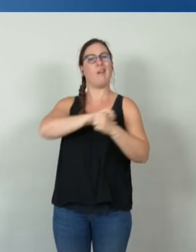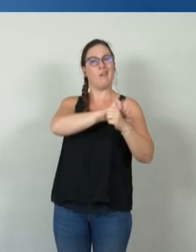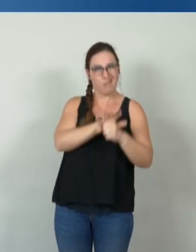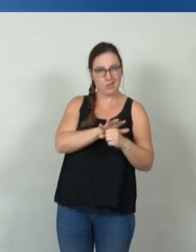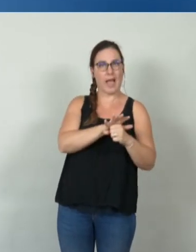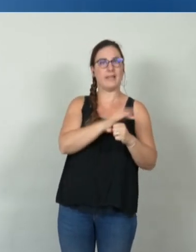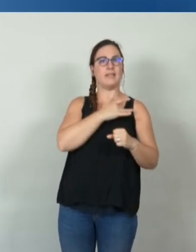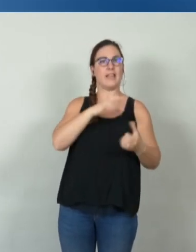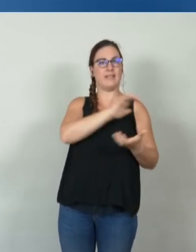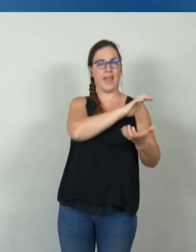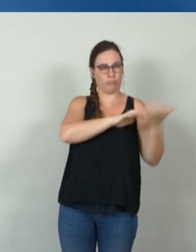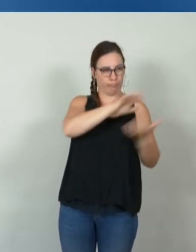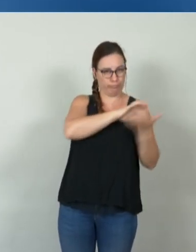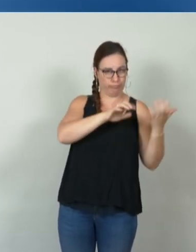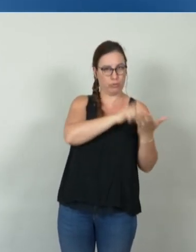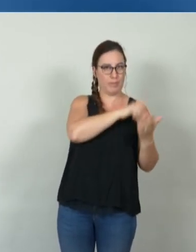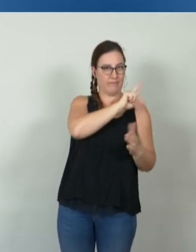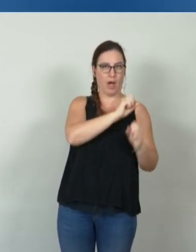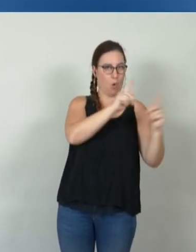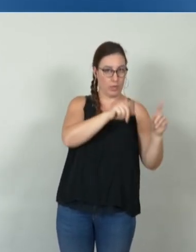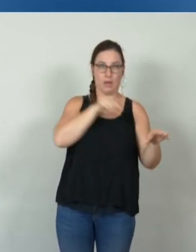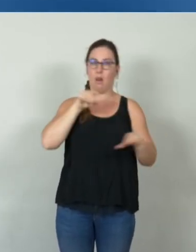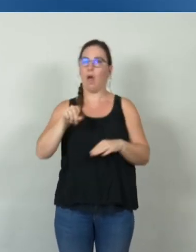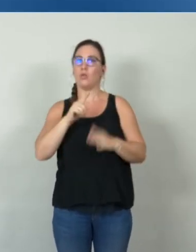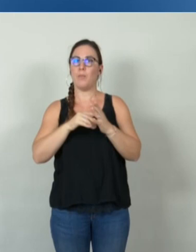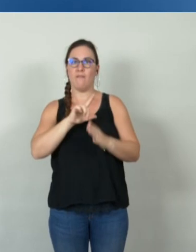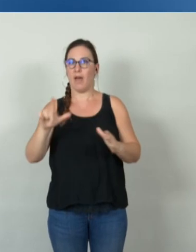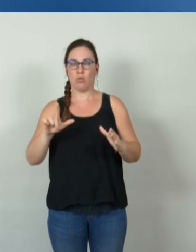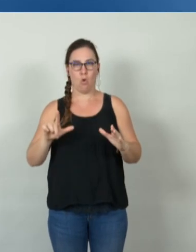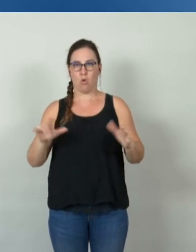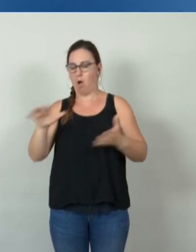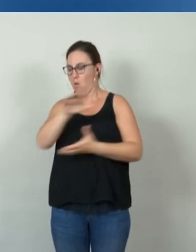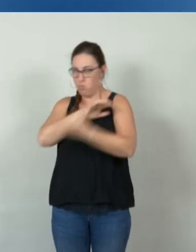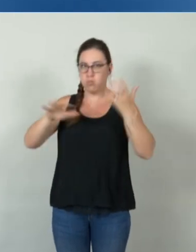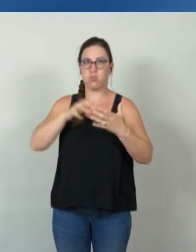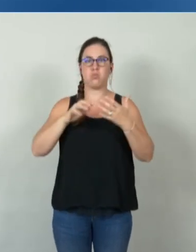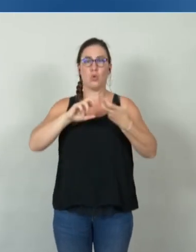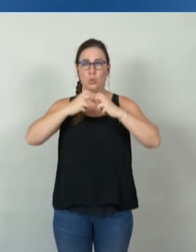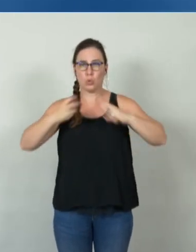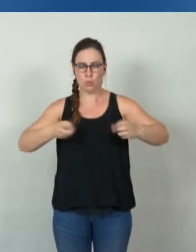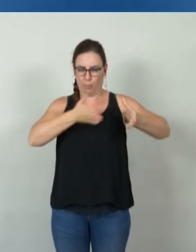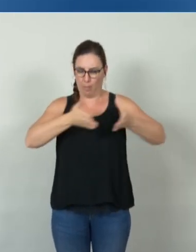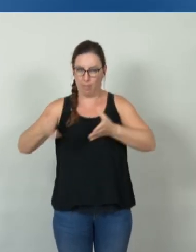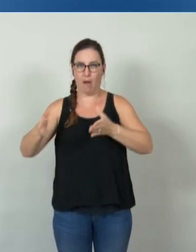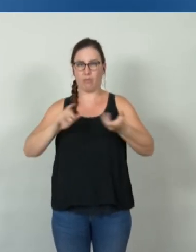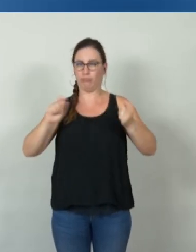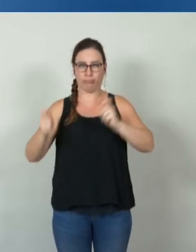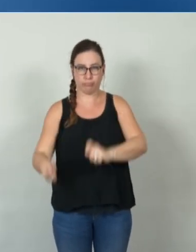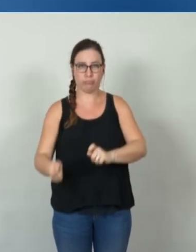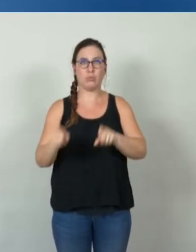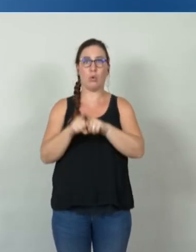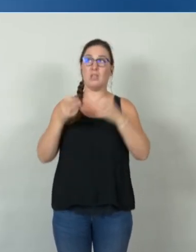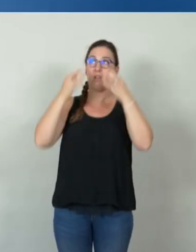le choc de 2022 est beaucoup plus structurel alors même que les enjeux climatiques imposent une amplification